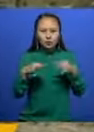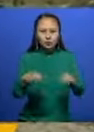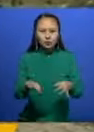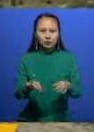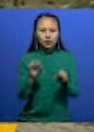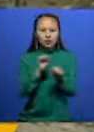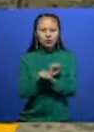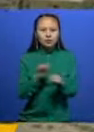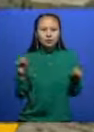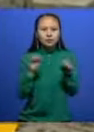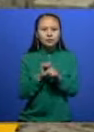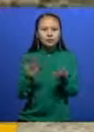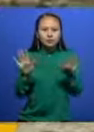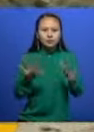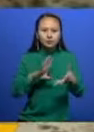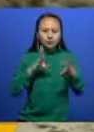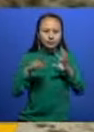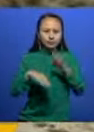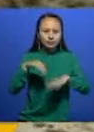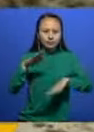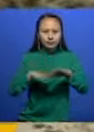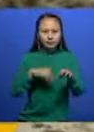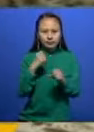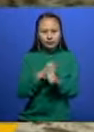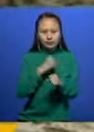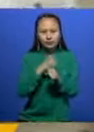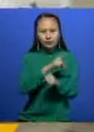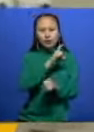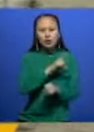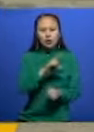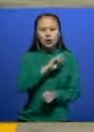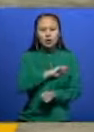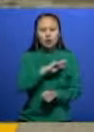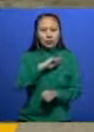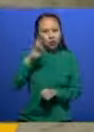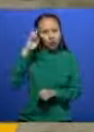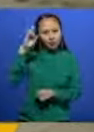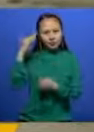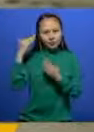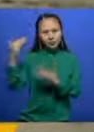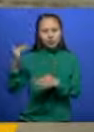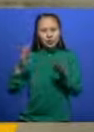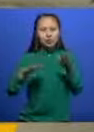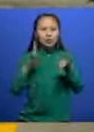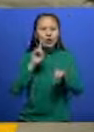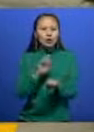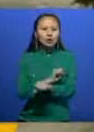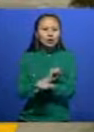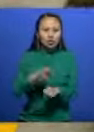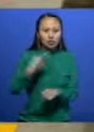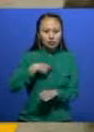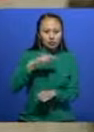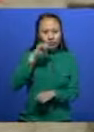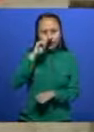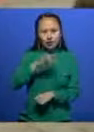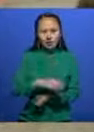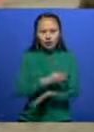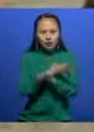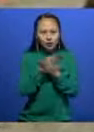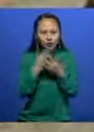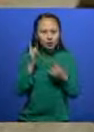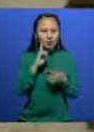автокөлігі болған. Жарылғыш зат қолдан жасалған, марқұмдардың көбі мемлекеттік қызметкерлер. әзірге жарылысты ешбір ойым өз мойнына алған жоқ,